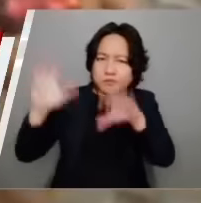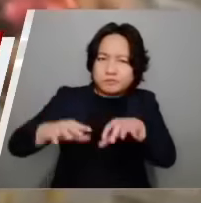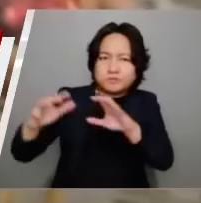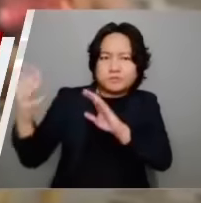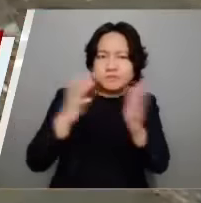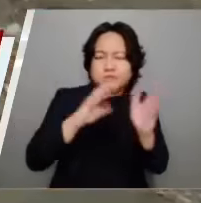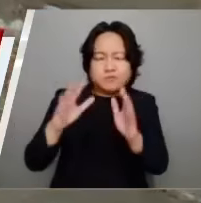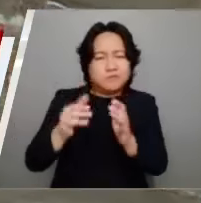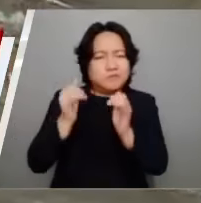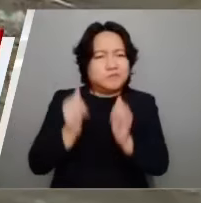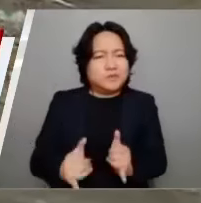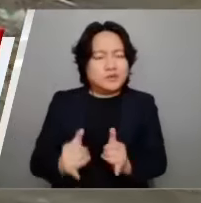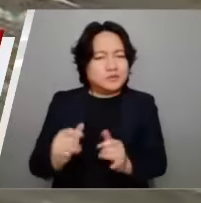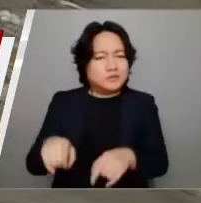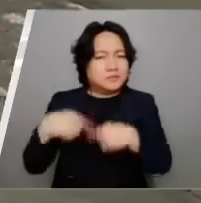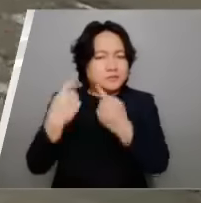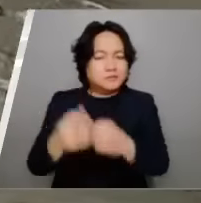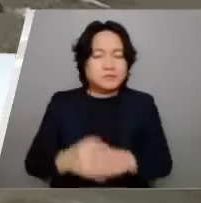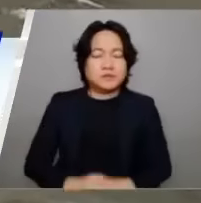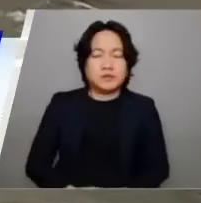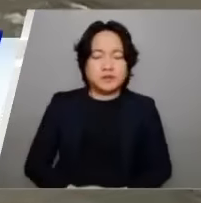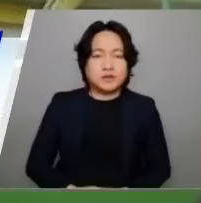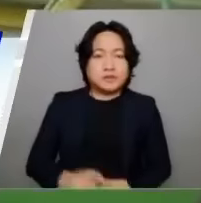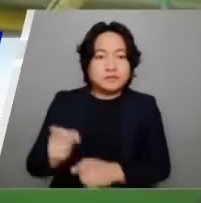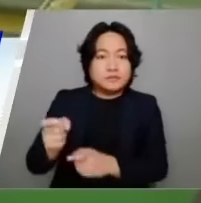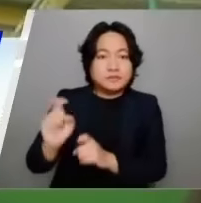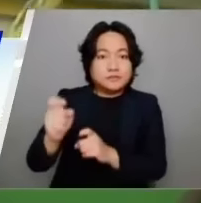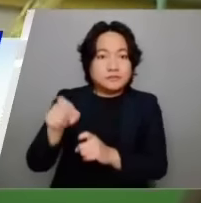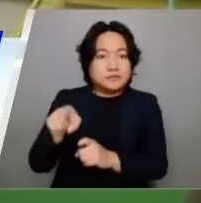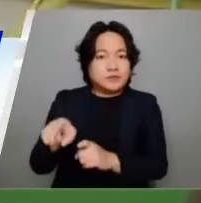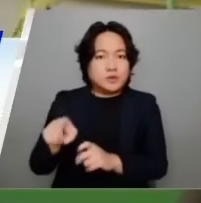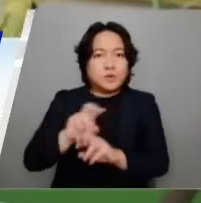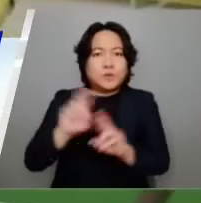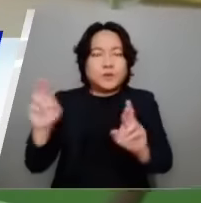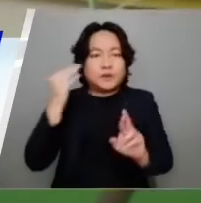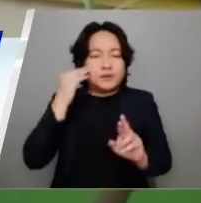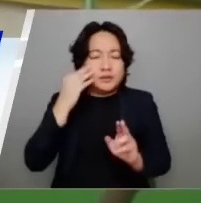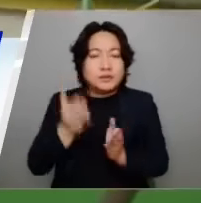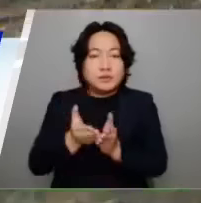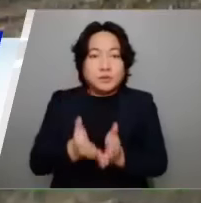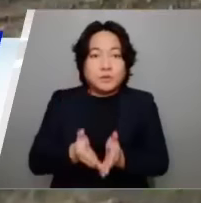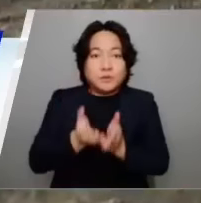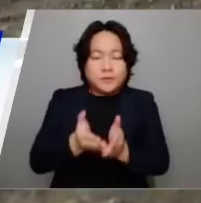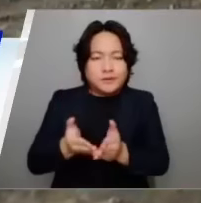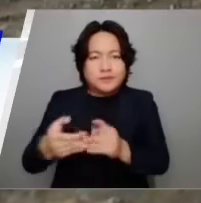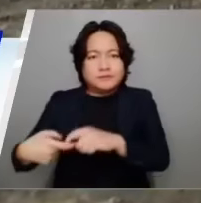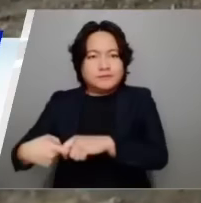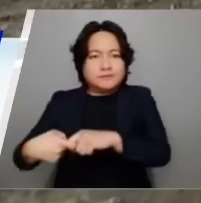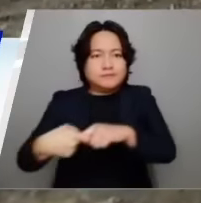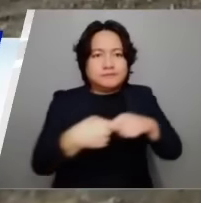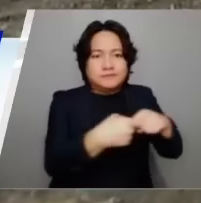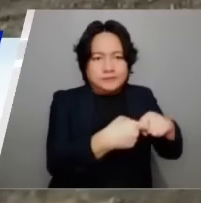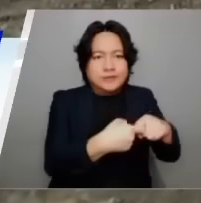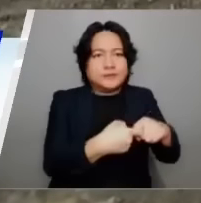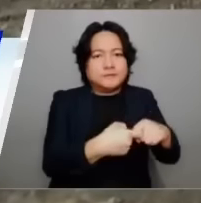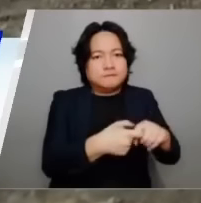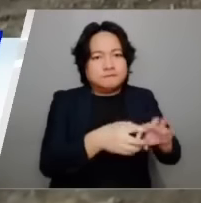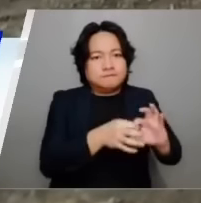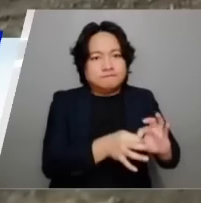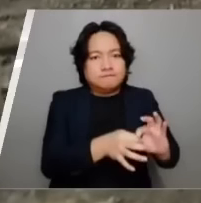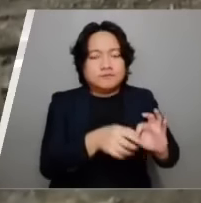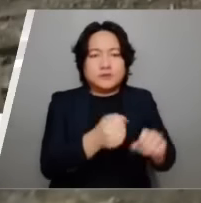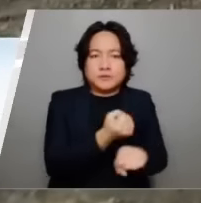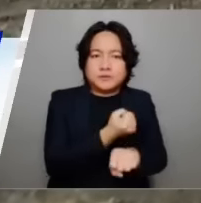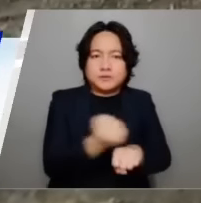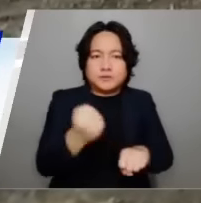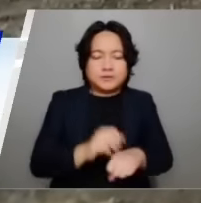sa dagat. Ang mga mangingisda, inahon na mula sa dagat ang kanilang mga bangka para hindi masira. Kanya-kanyang paghahanda na